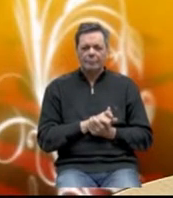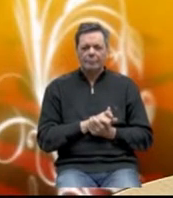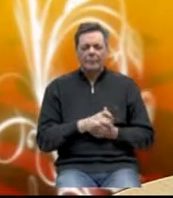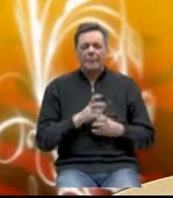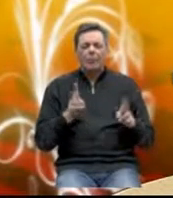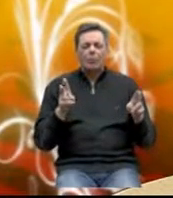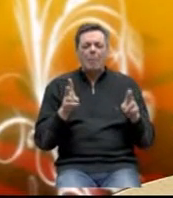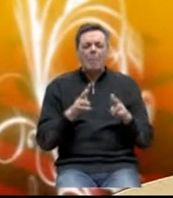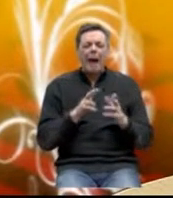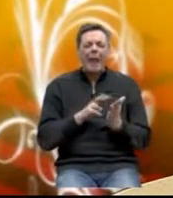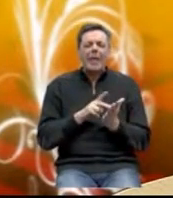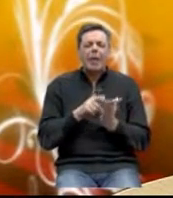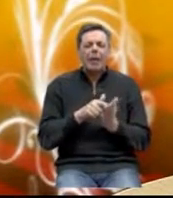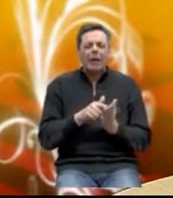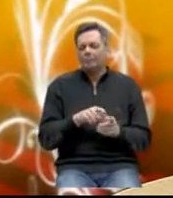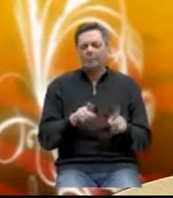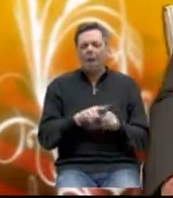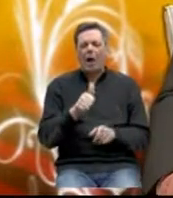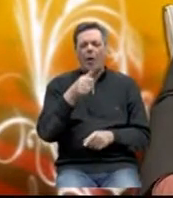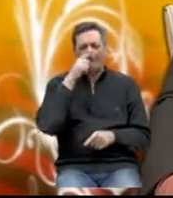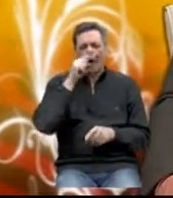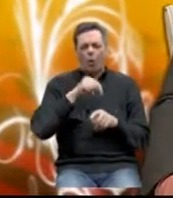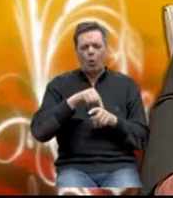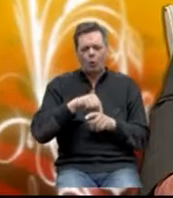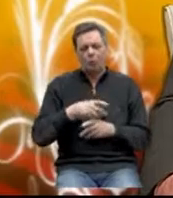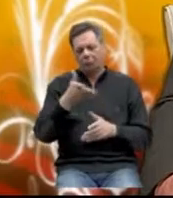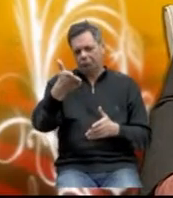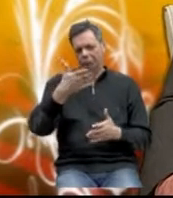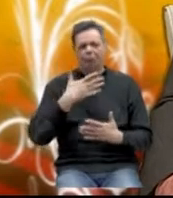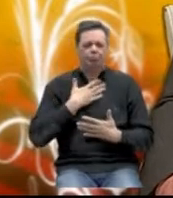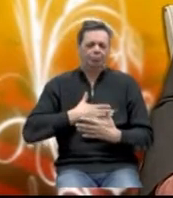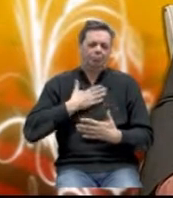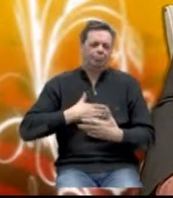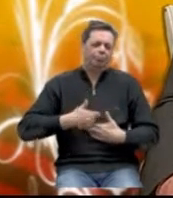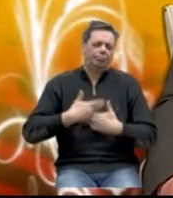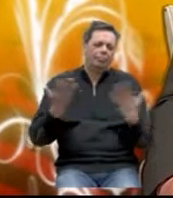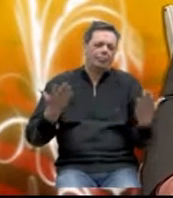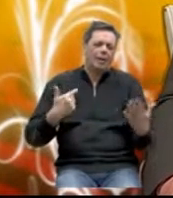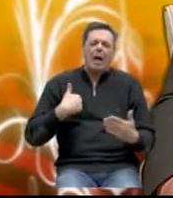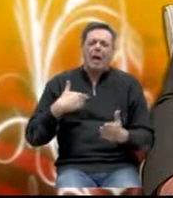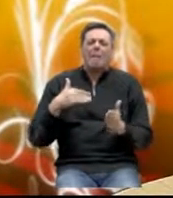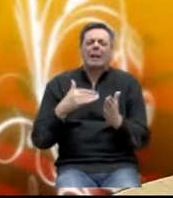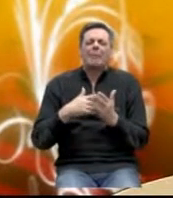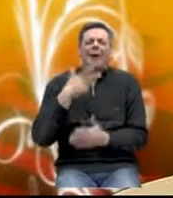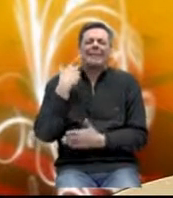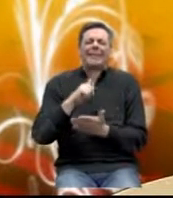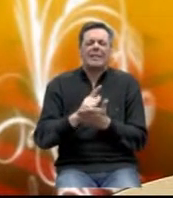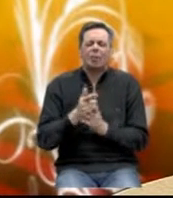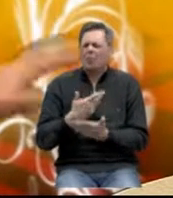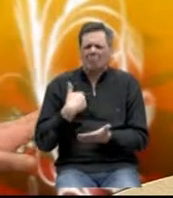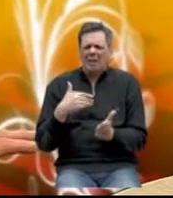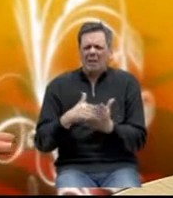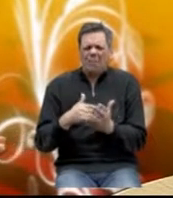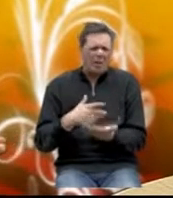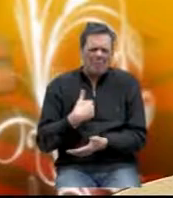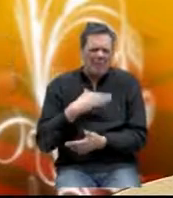mali korak od kokoške. Eto. Vrlo rado. Da, eto. Znate koliko mi treba? Pola, znači 30 sekundi. Čak ne morate ni reći koje